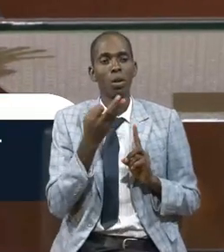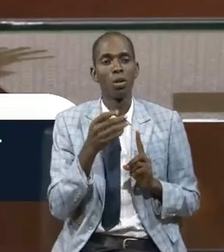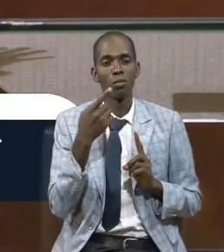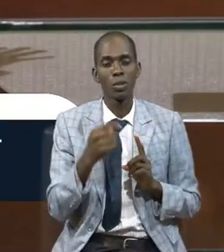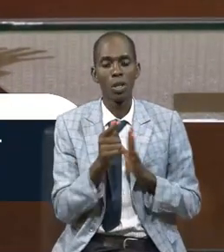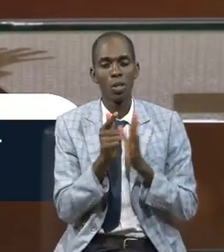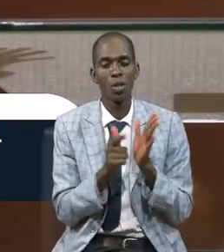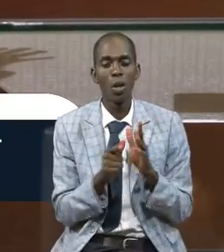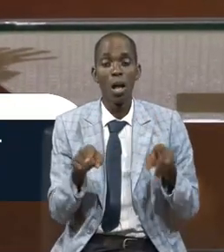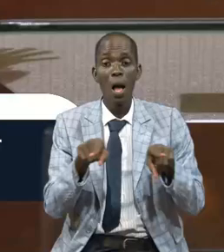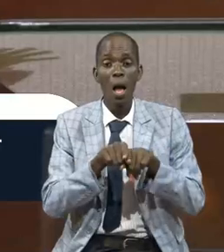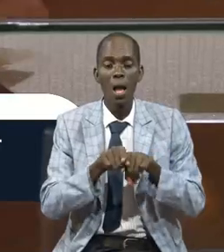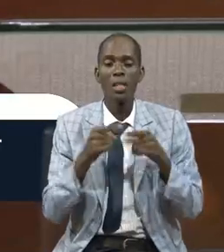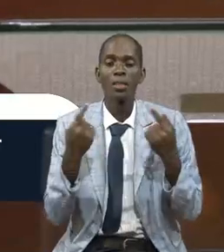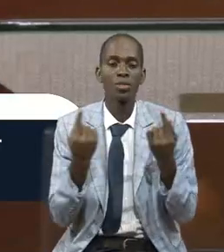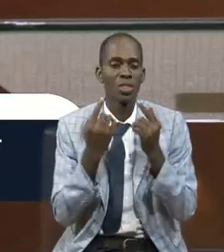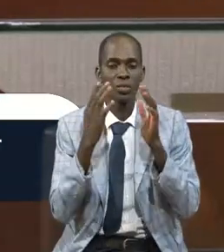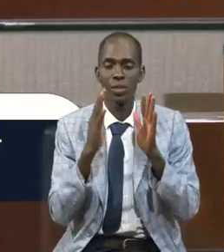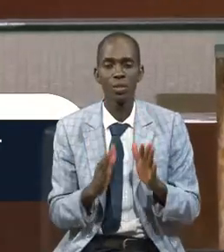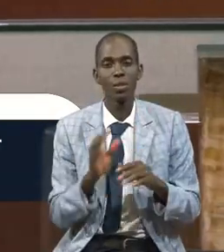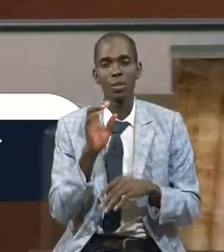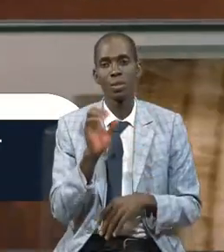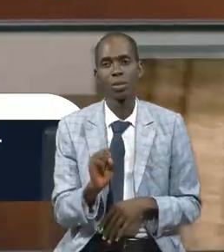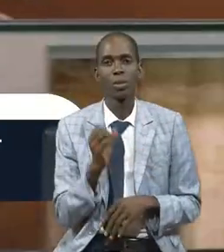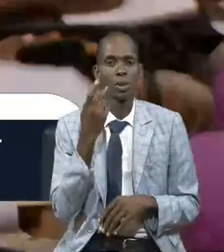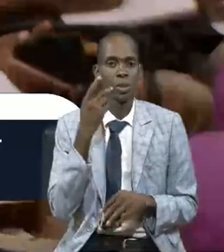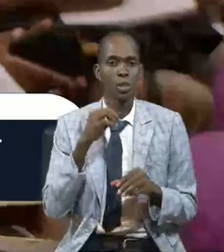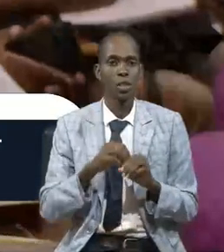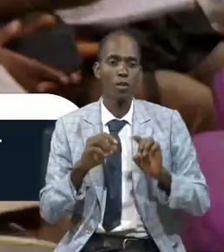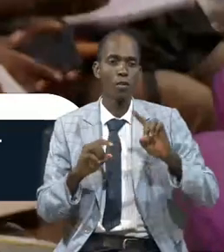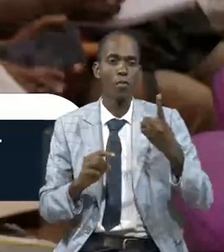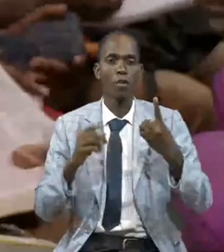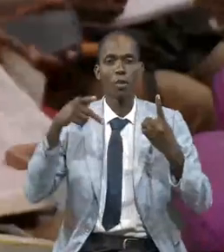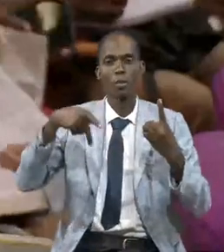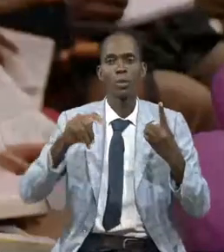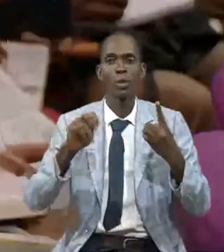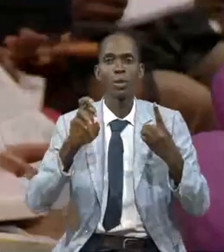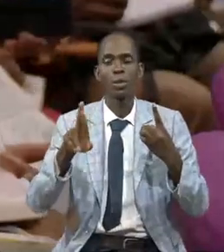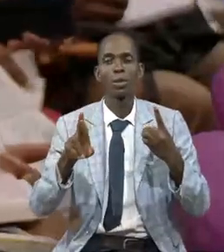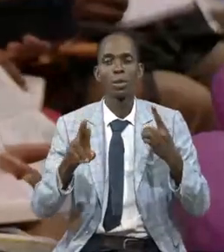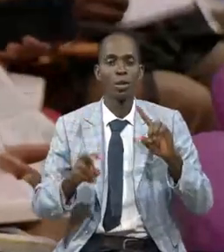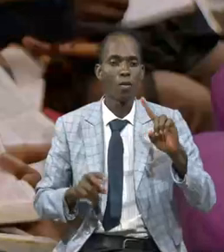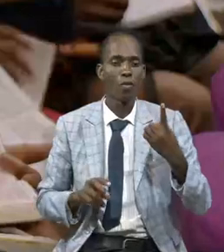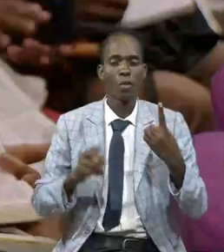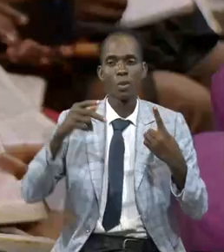par la loi comme des transgresseurs. Voyons 1 Pierre, chapitre 2.